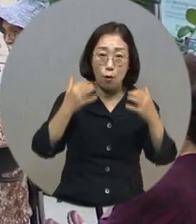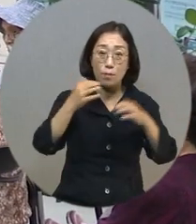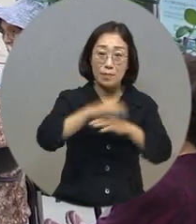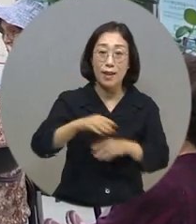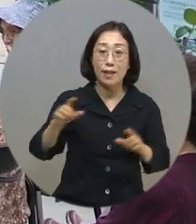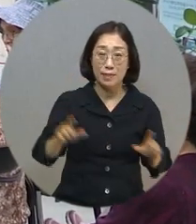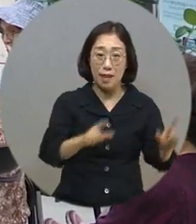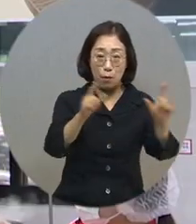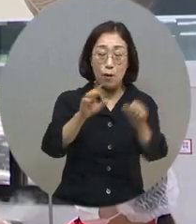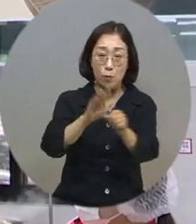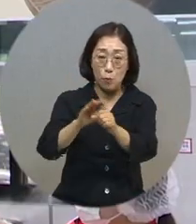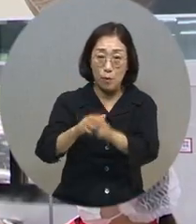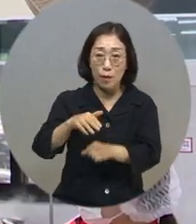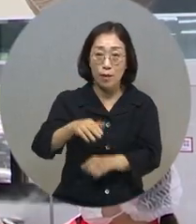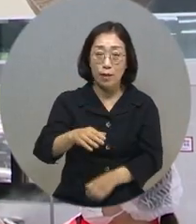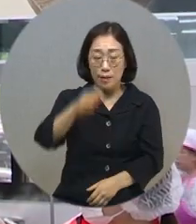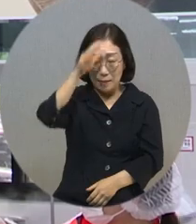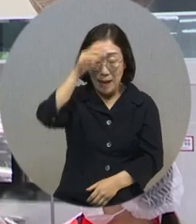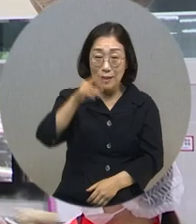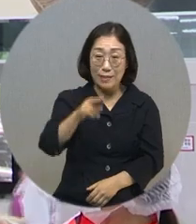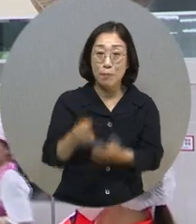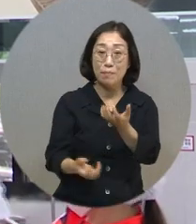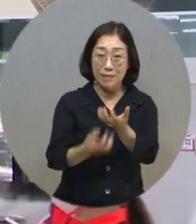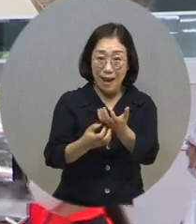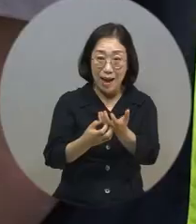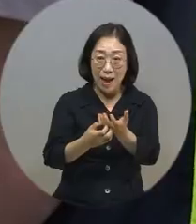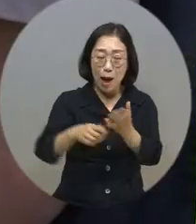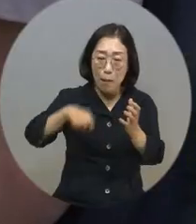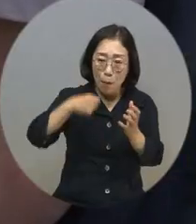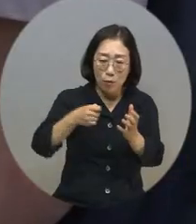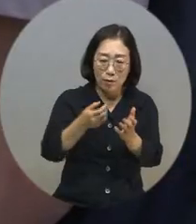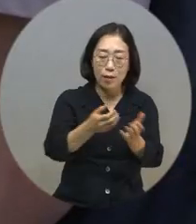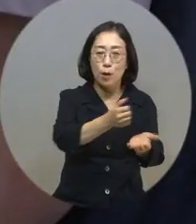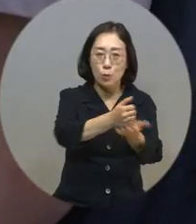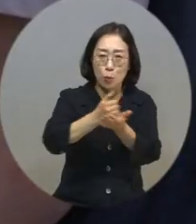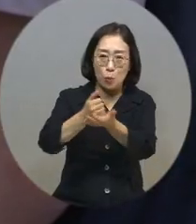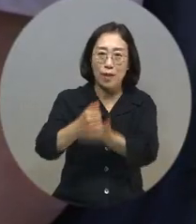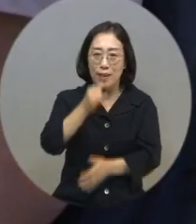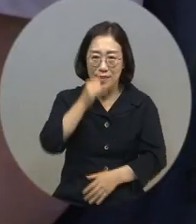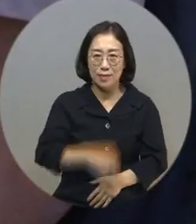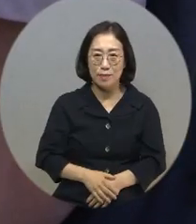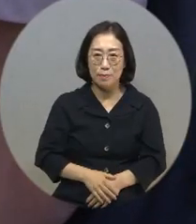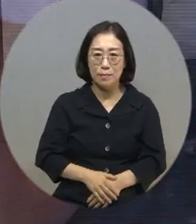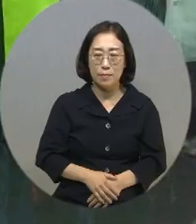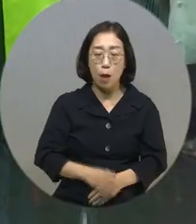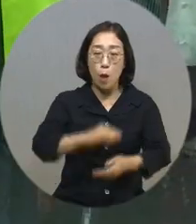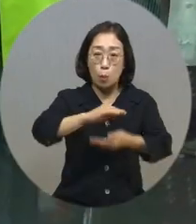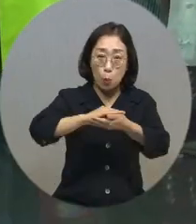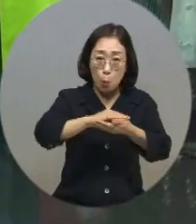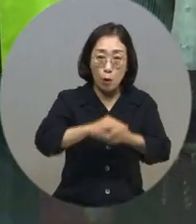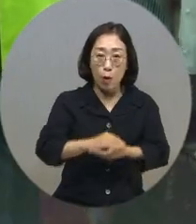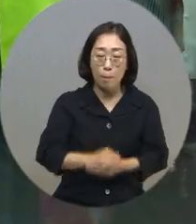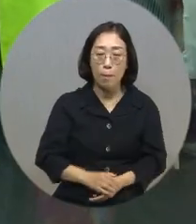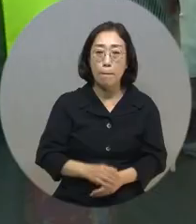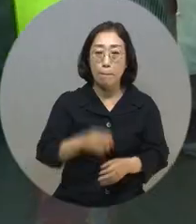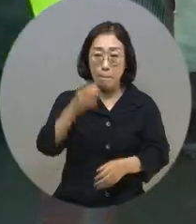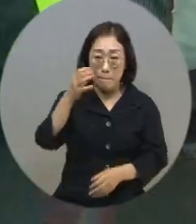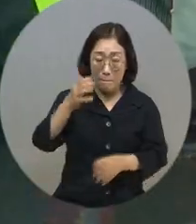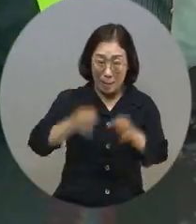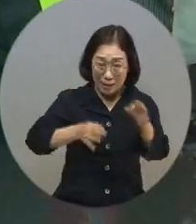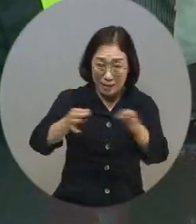중마이 3계탕 나눔행사를 열었습니다 이번 행사는 임실농협 하나루 마트와 가까우